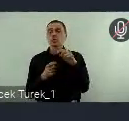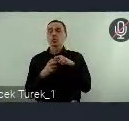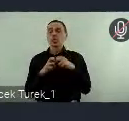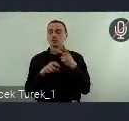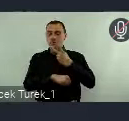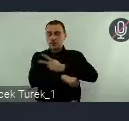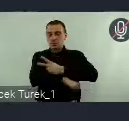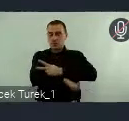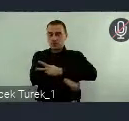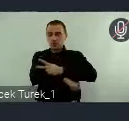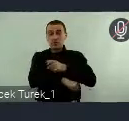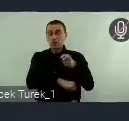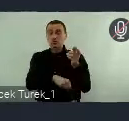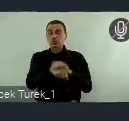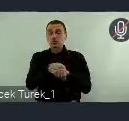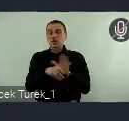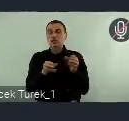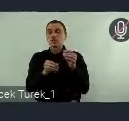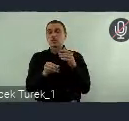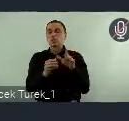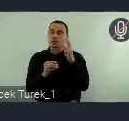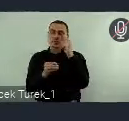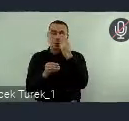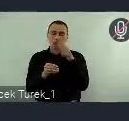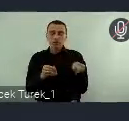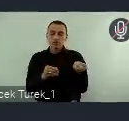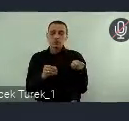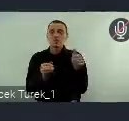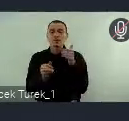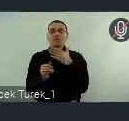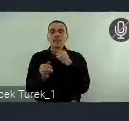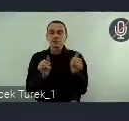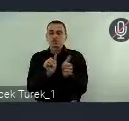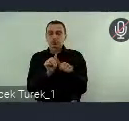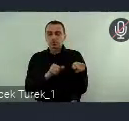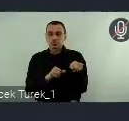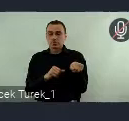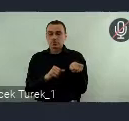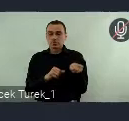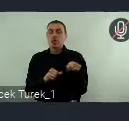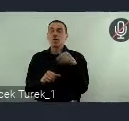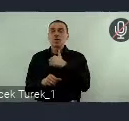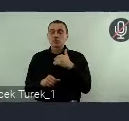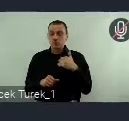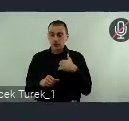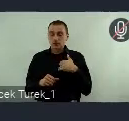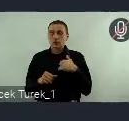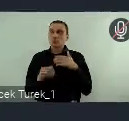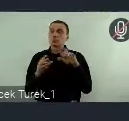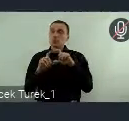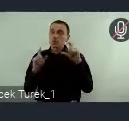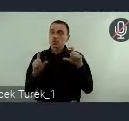taksówkarze nie zgadzali się na na psy przewodniki no u nas na razie jest obowiązek wpuszczenia do budynków publicznych